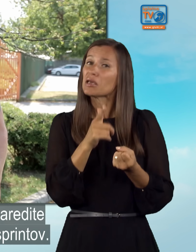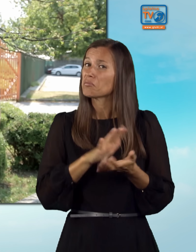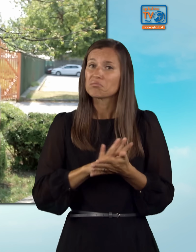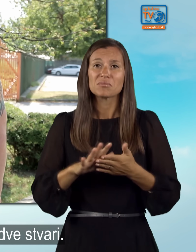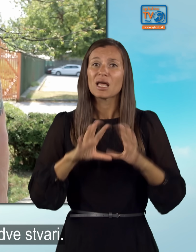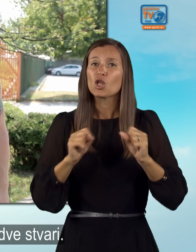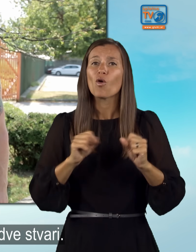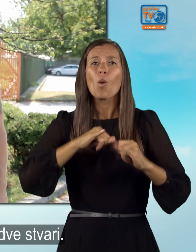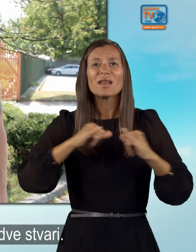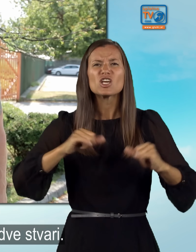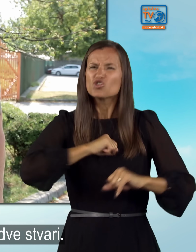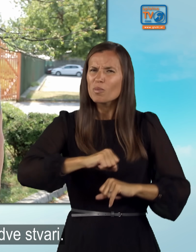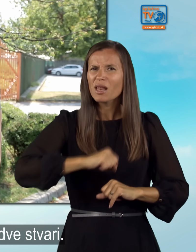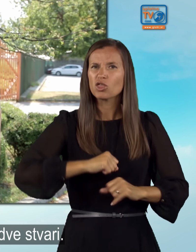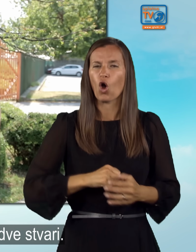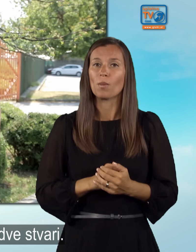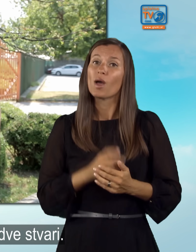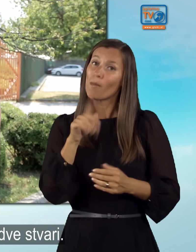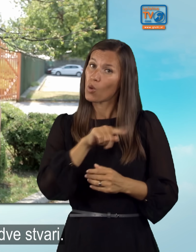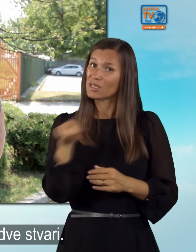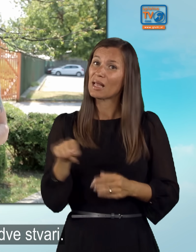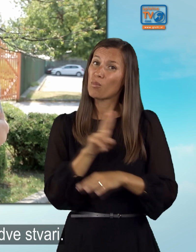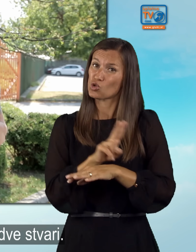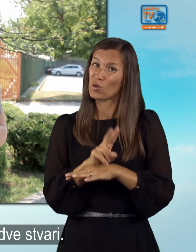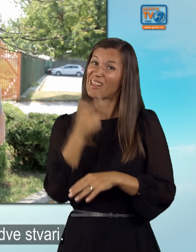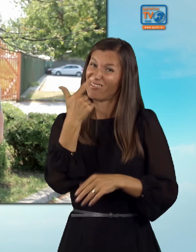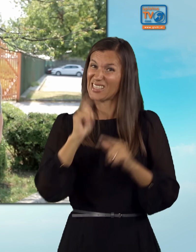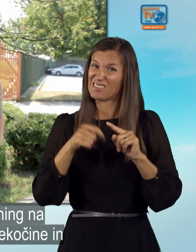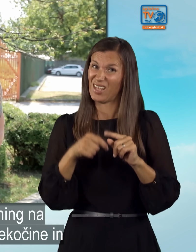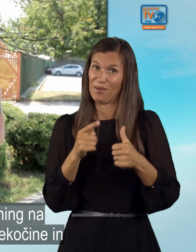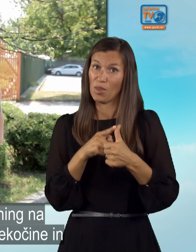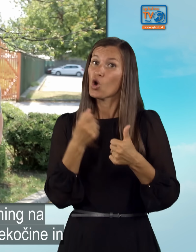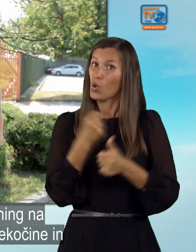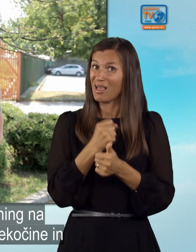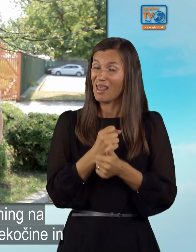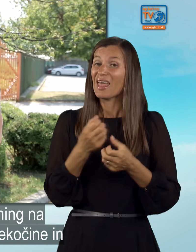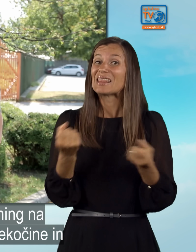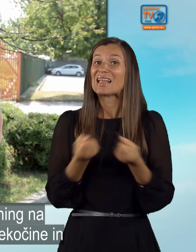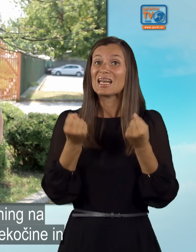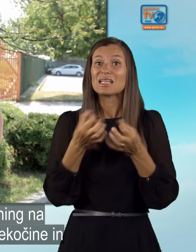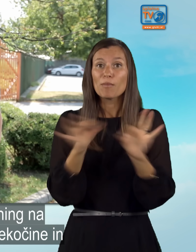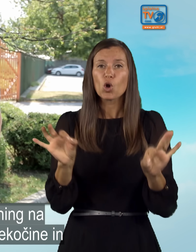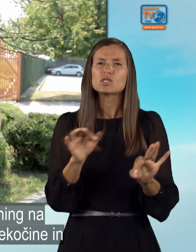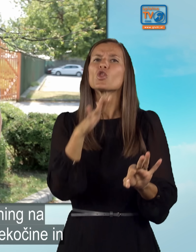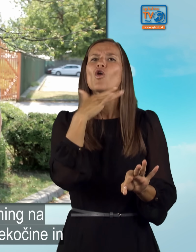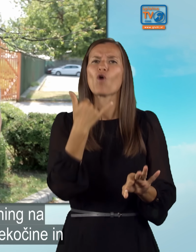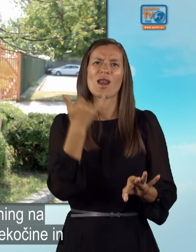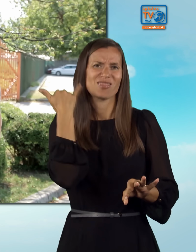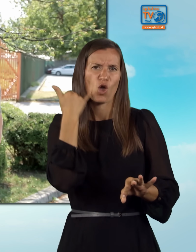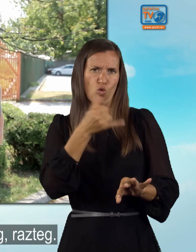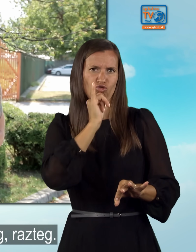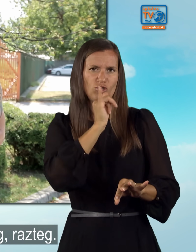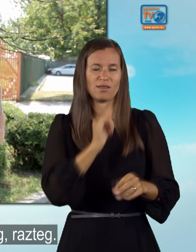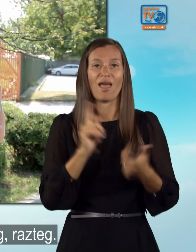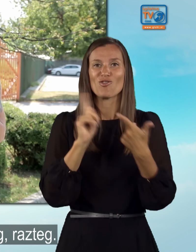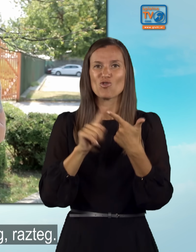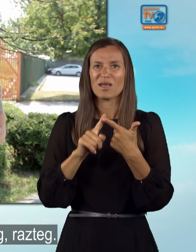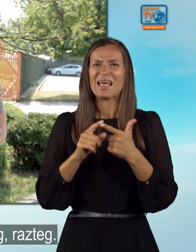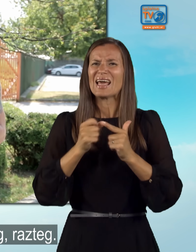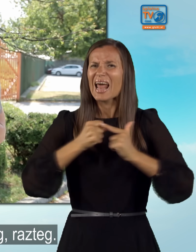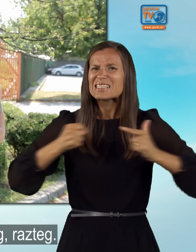šprintov. Bodite pa pozorni na dve zadevi. Prvič, ker delate trening na prostem, imejte dovolj tekočine in drugič,